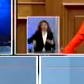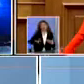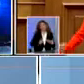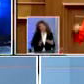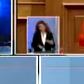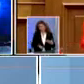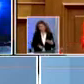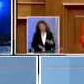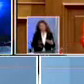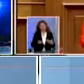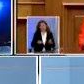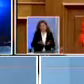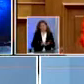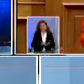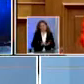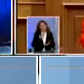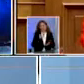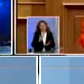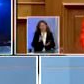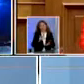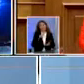100, 2,5, διότι